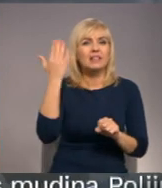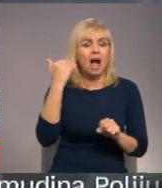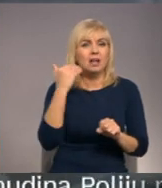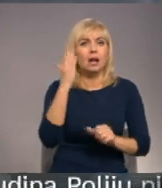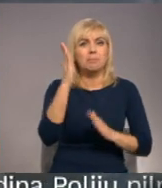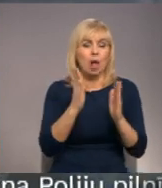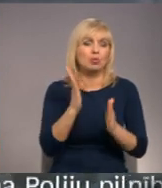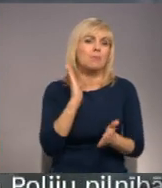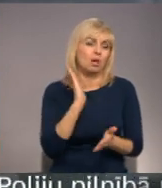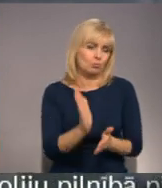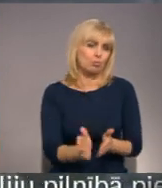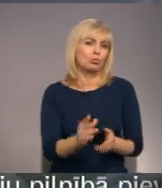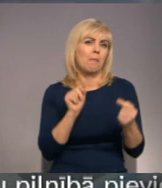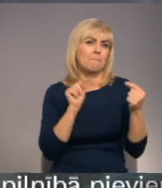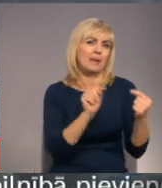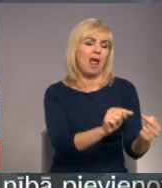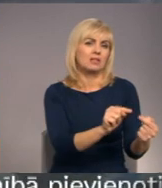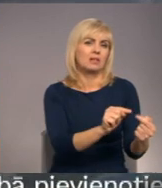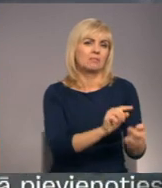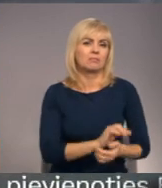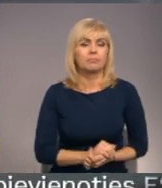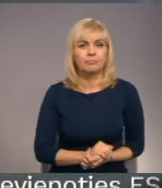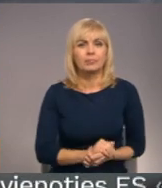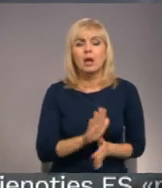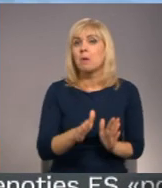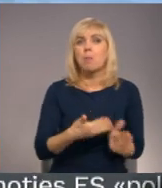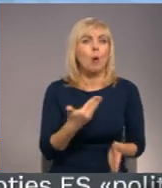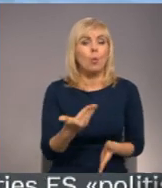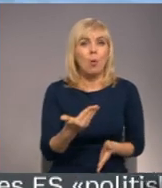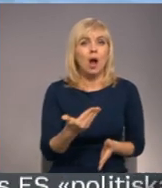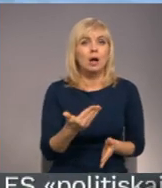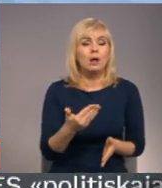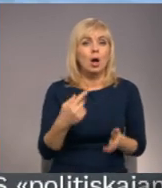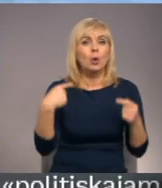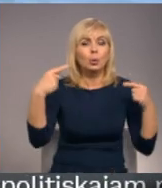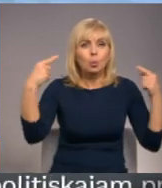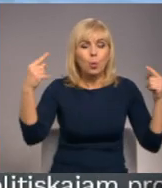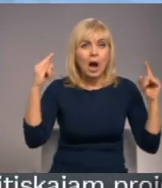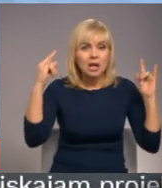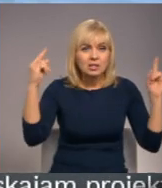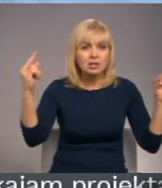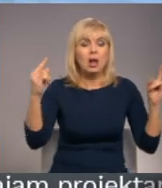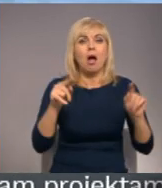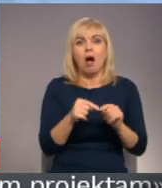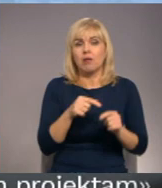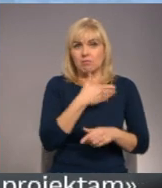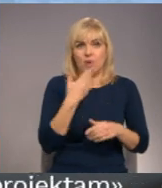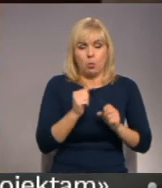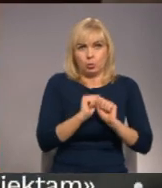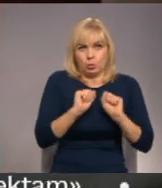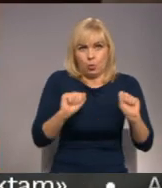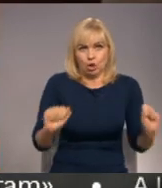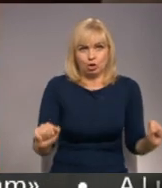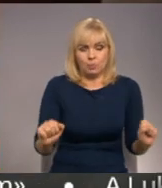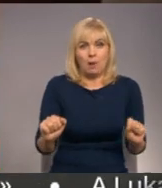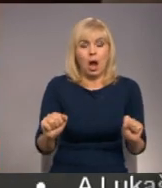pret. Būtu pret. I par ko tai? Troksnis. Lopi nav drošībā, paši neesam drošībā.